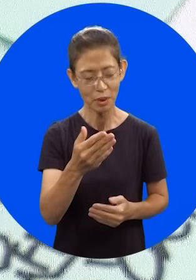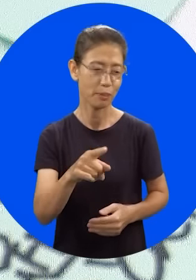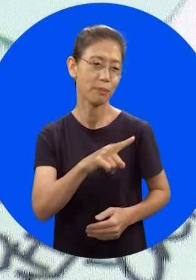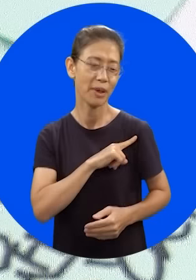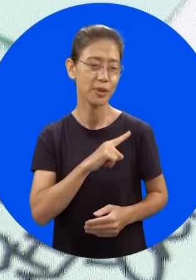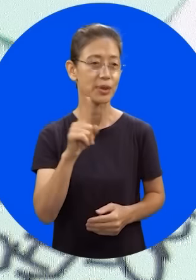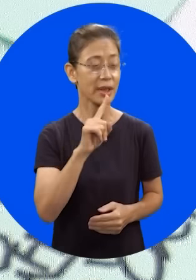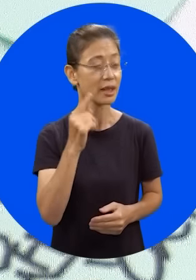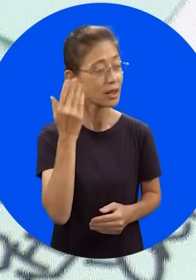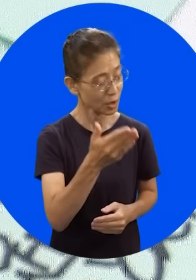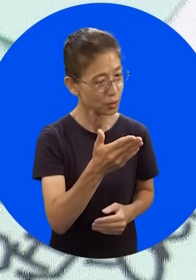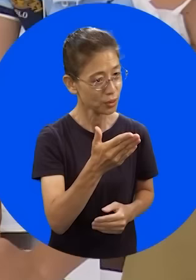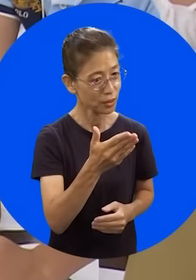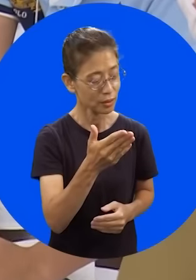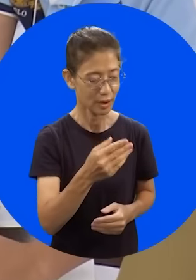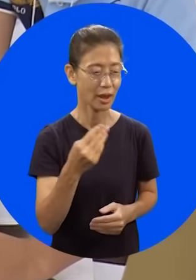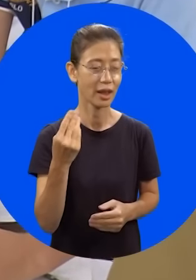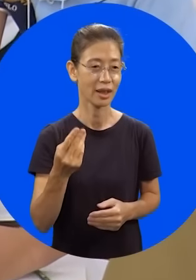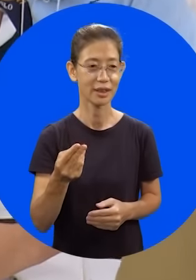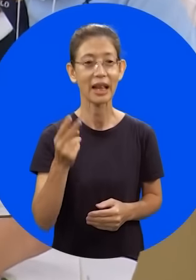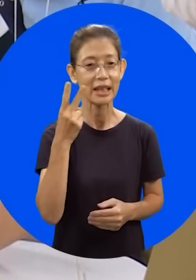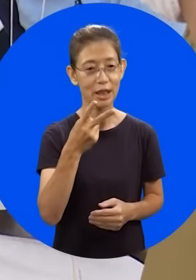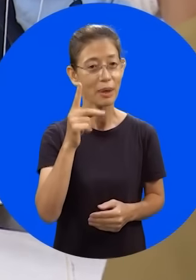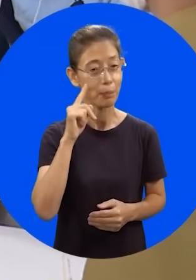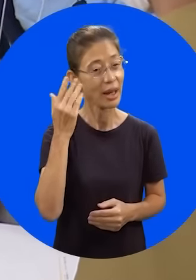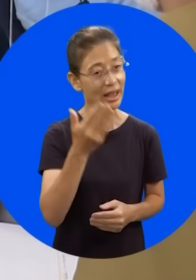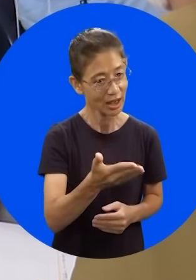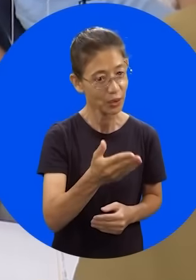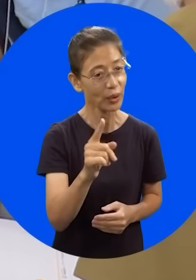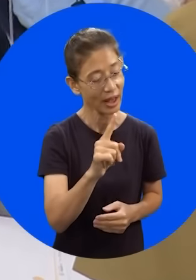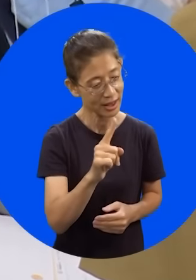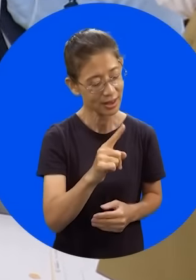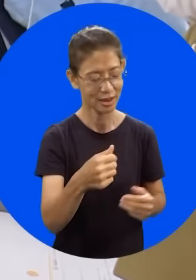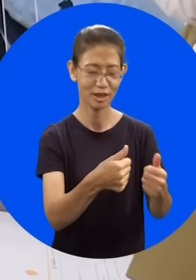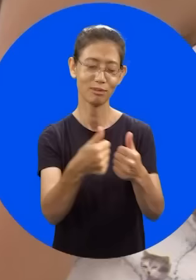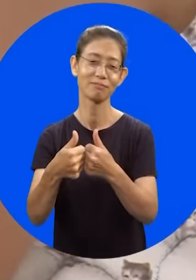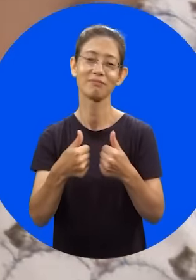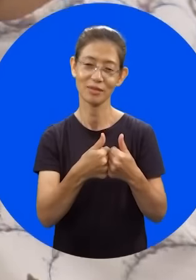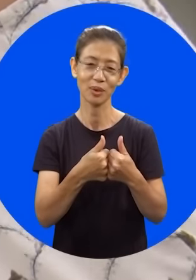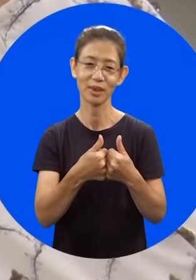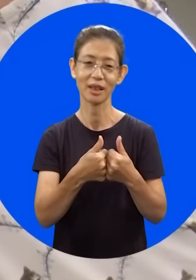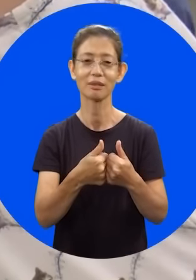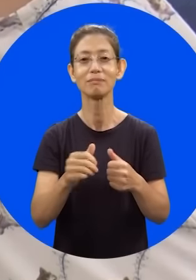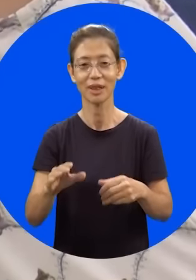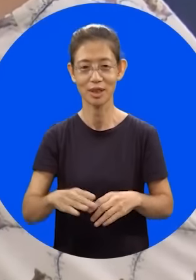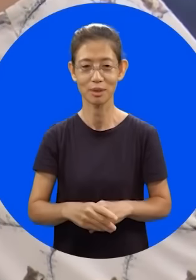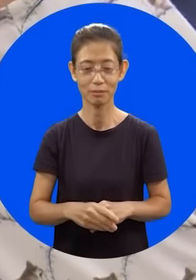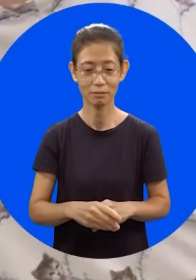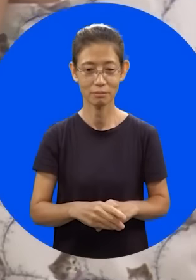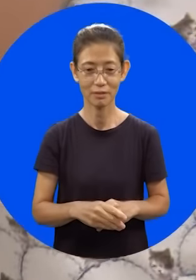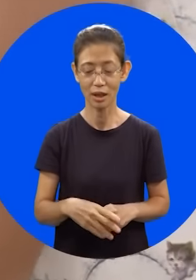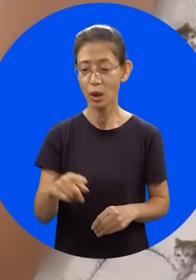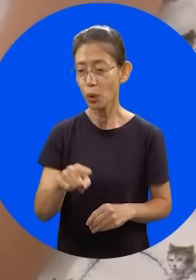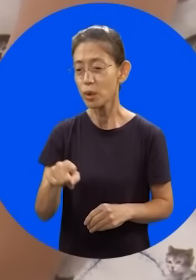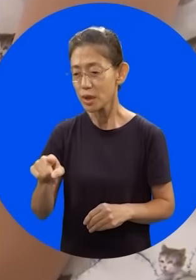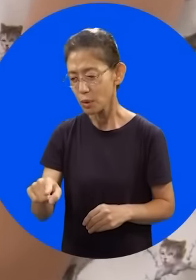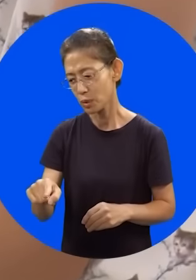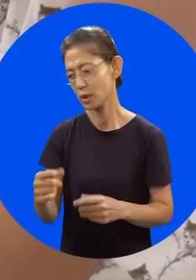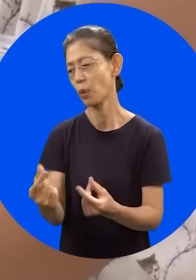やその順番を決めるなど、グループで検討を重ねます。 これとこれ一緒だった、重ねよ